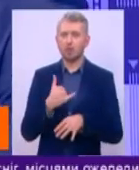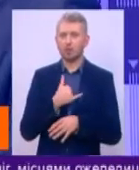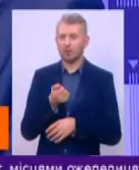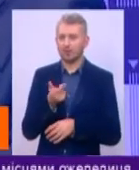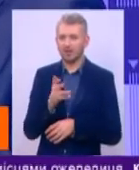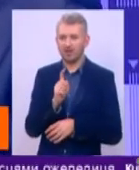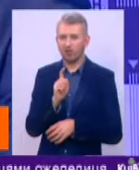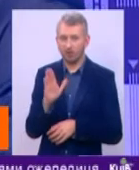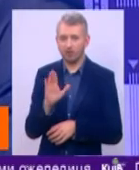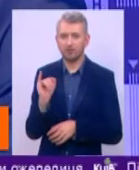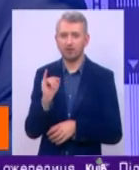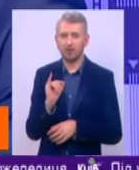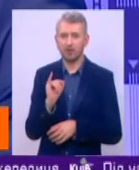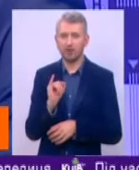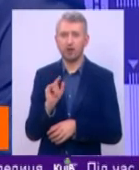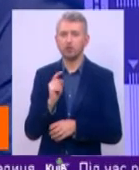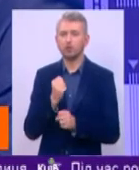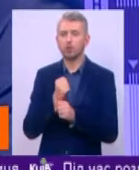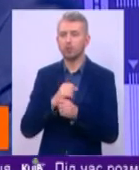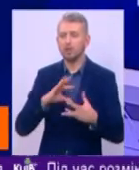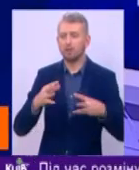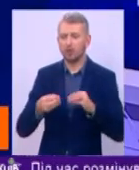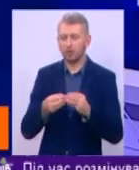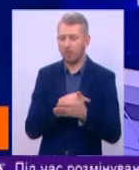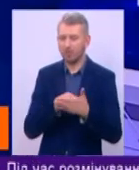лічені хвилини, і щоб зробити підсумок,